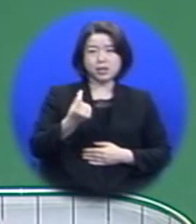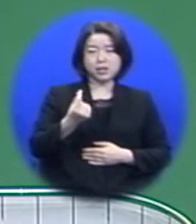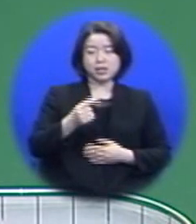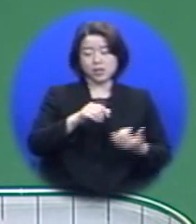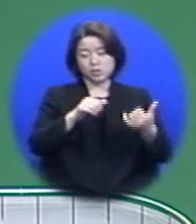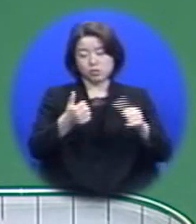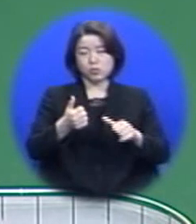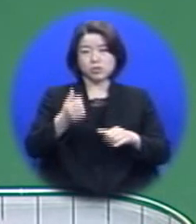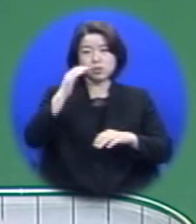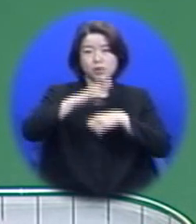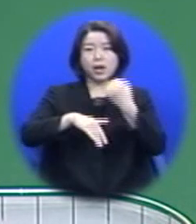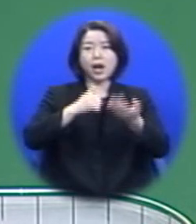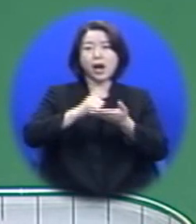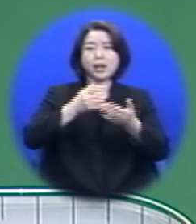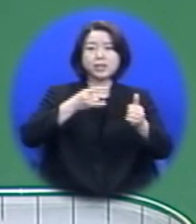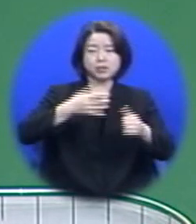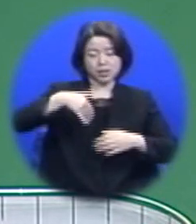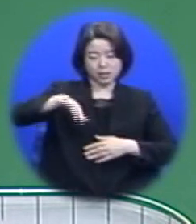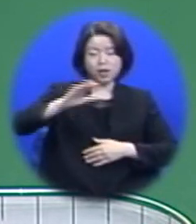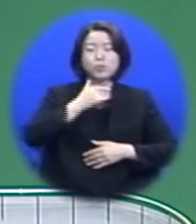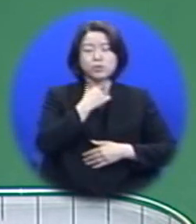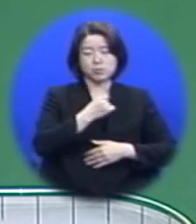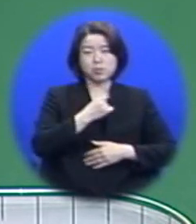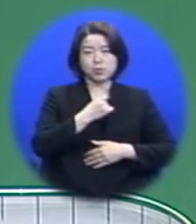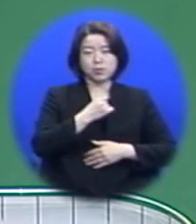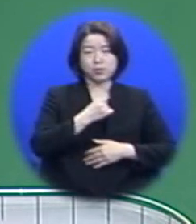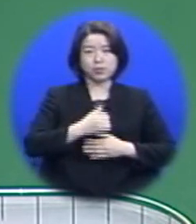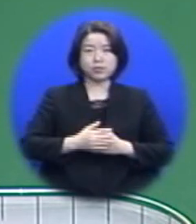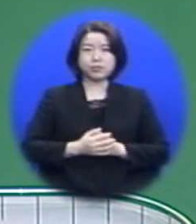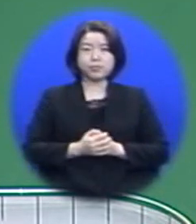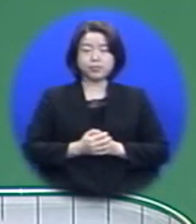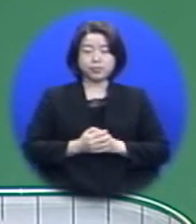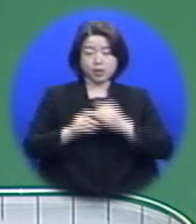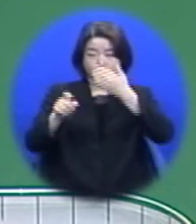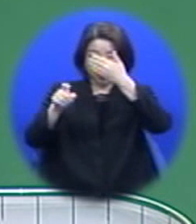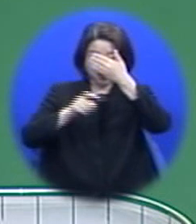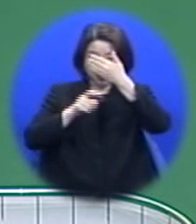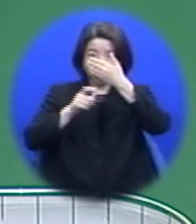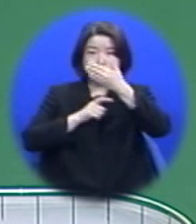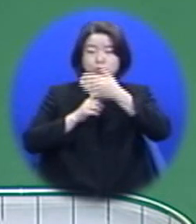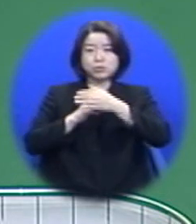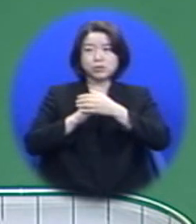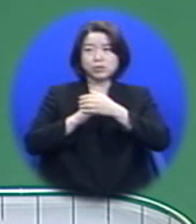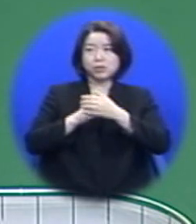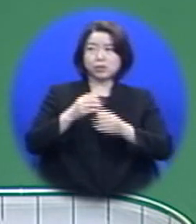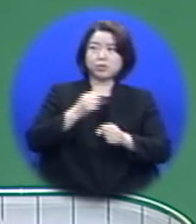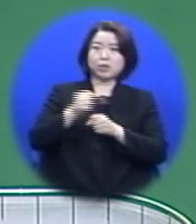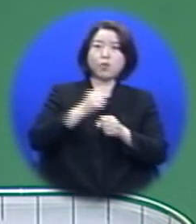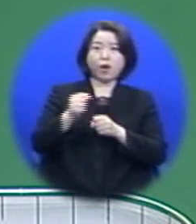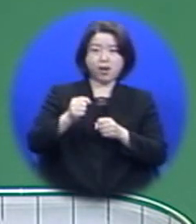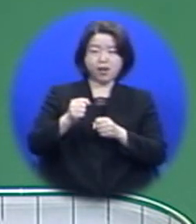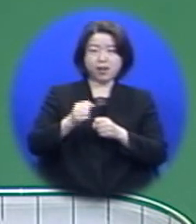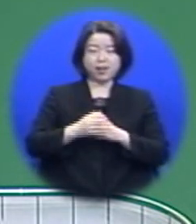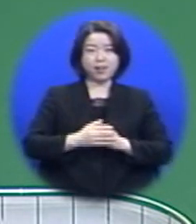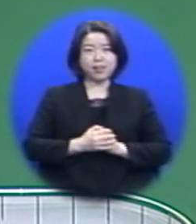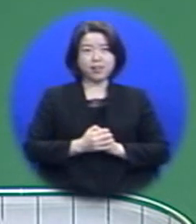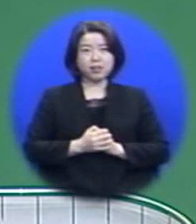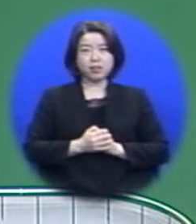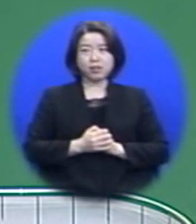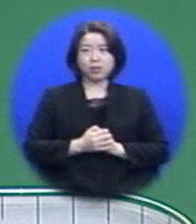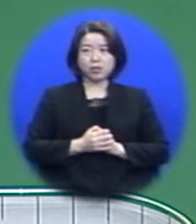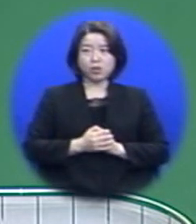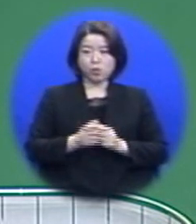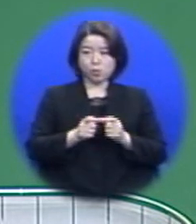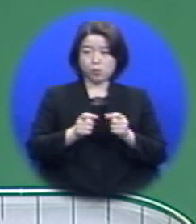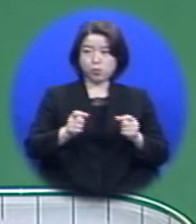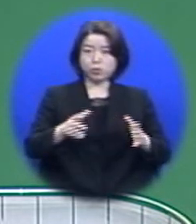찌르시는 가고 싶습니다 강도들이 당황했어요 한동안 말을